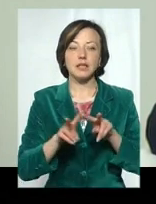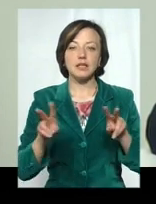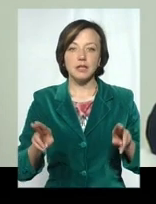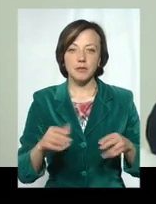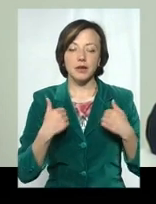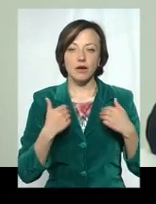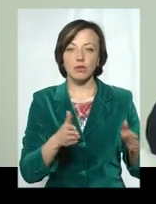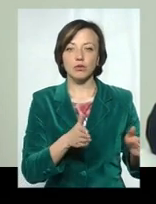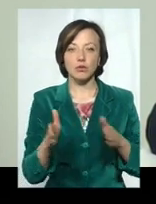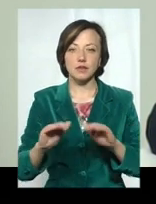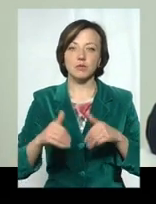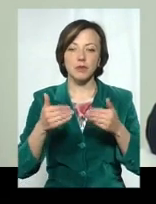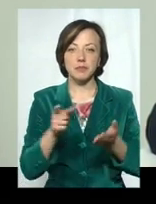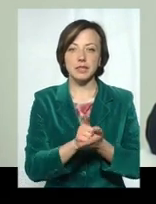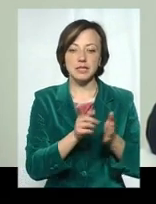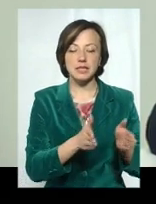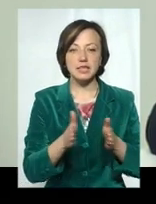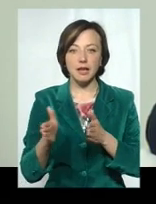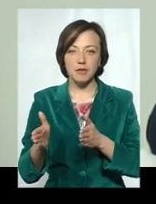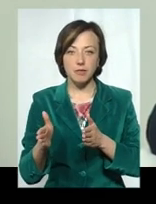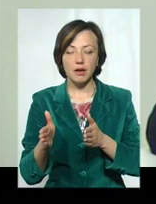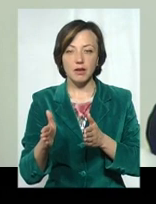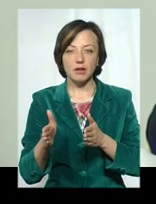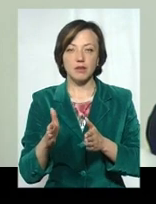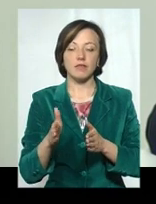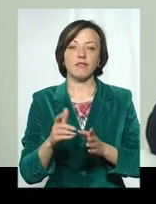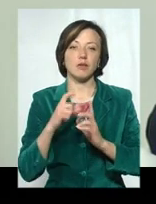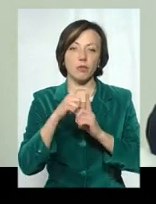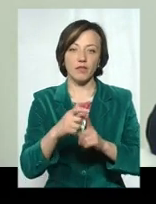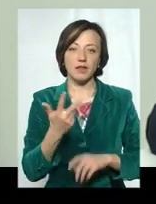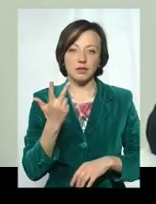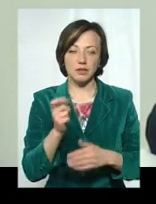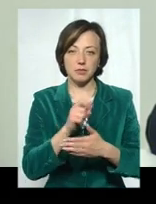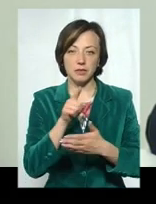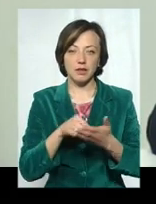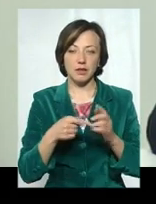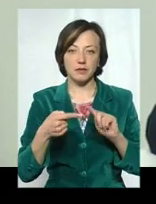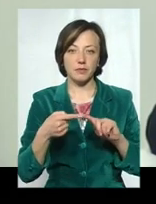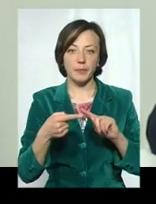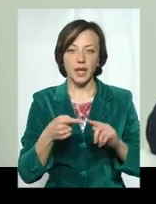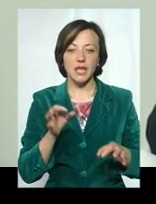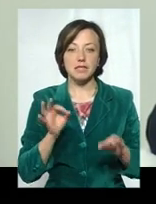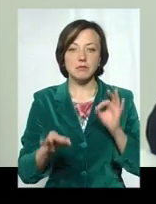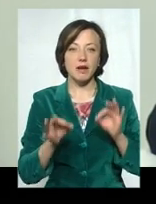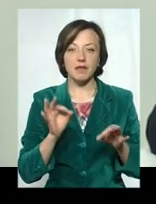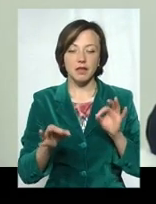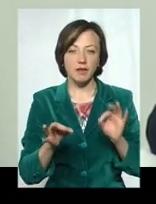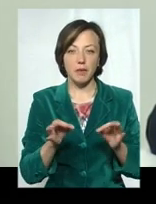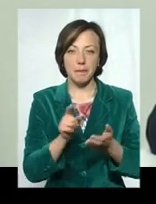системі. Хочу, щоб пенсійна система відповіла на три питання. Питання перше – це справедлива пенсійна